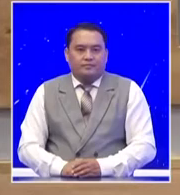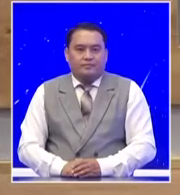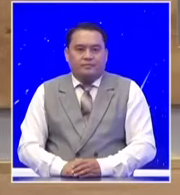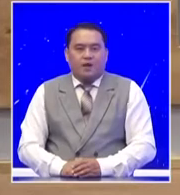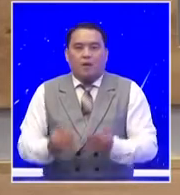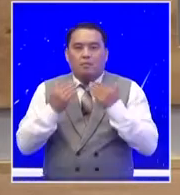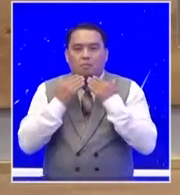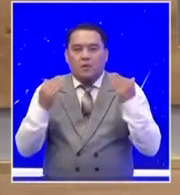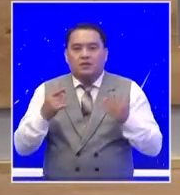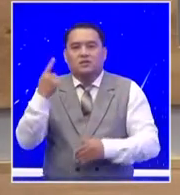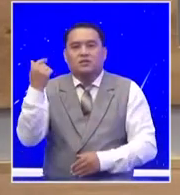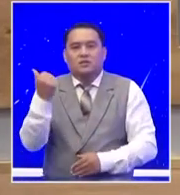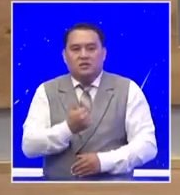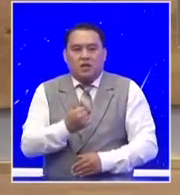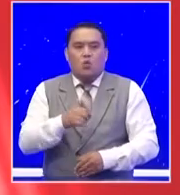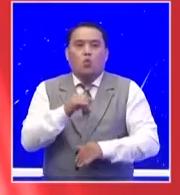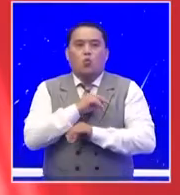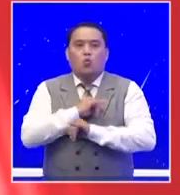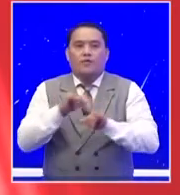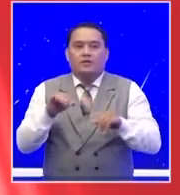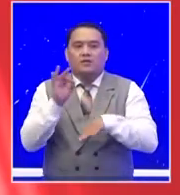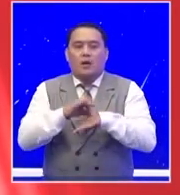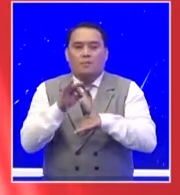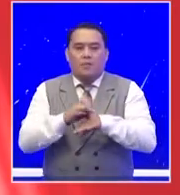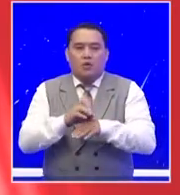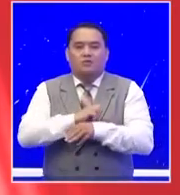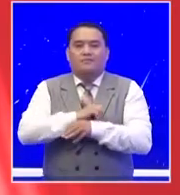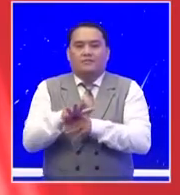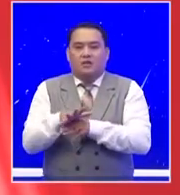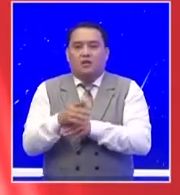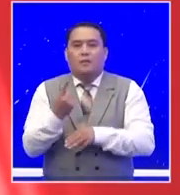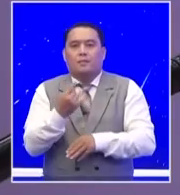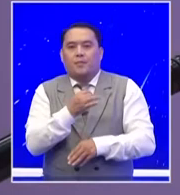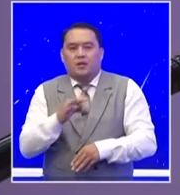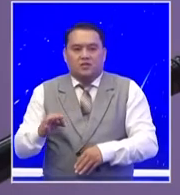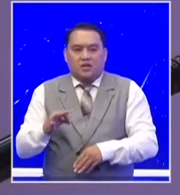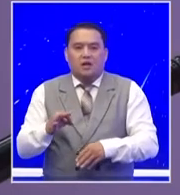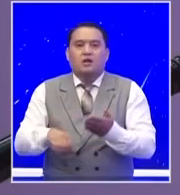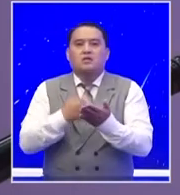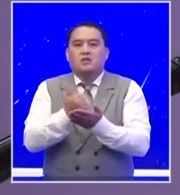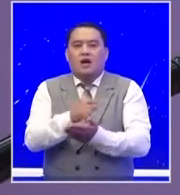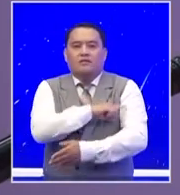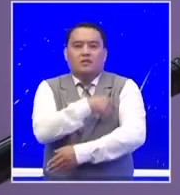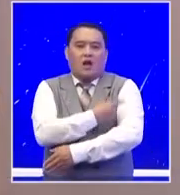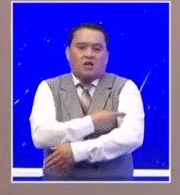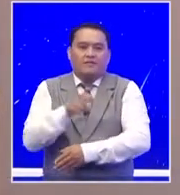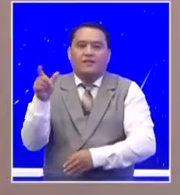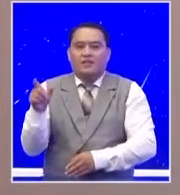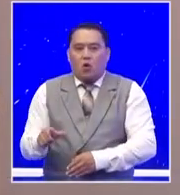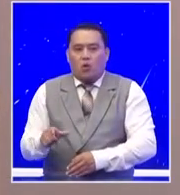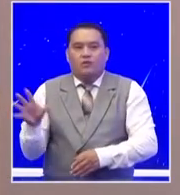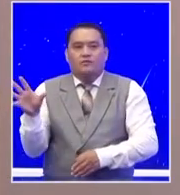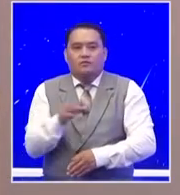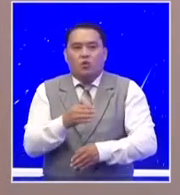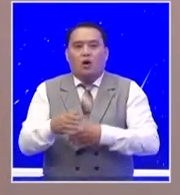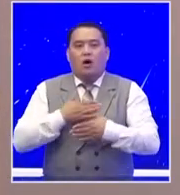За последнюю неделю прирост заболеваемости коронавирусом снизился с 1,5% до 0,5%. Как отмечает главный государственный санитарный врач региона, все это